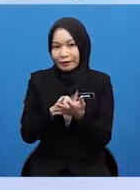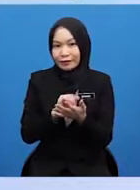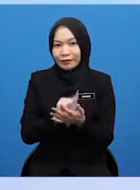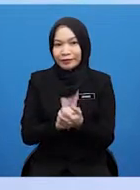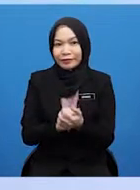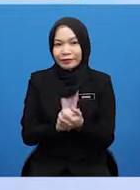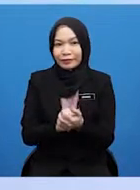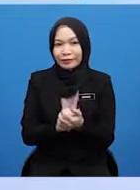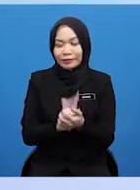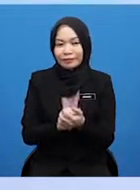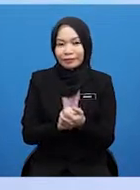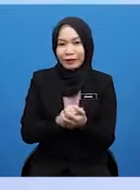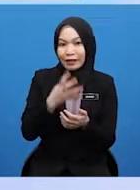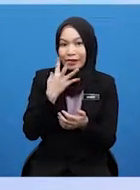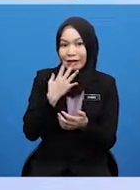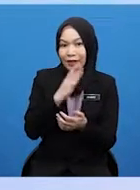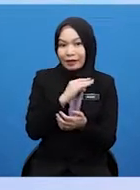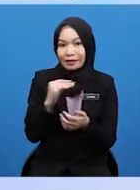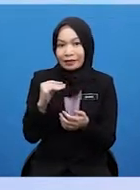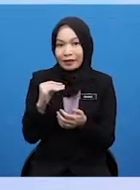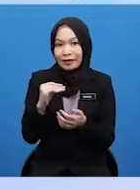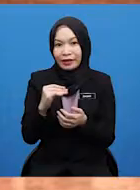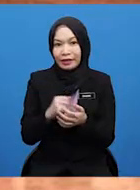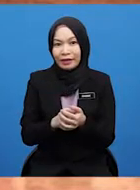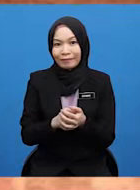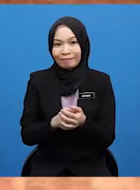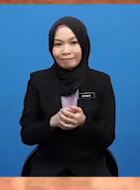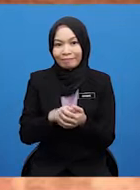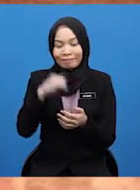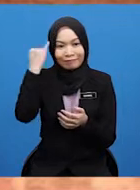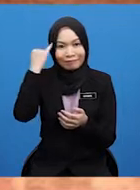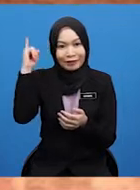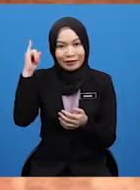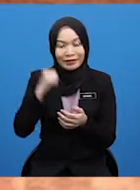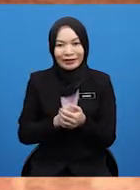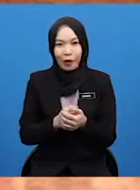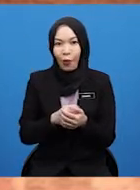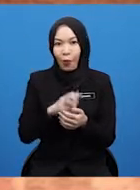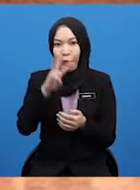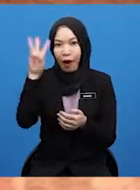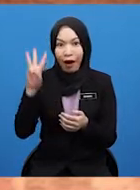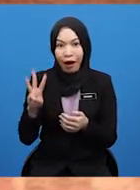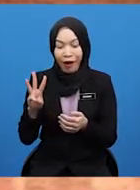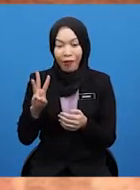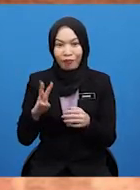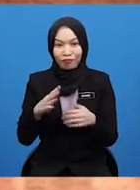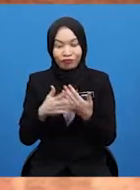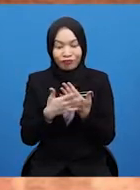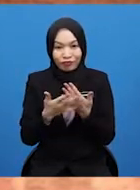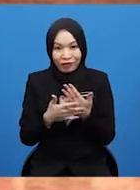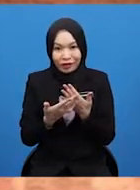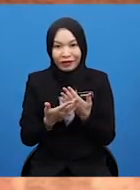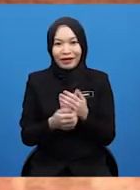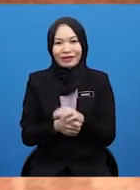is colors and textures of your imagination. Wow, macam senang je kan?